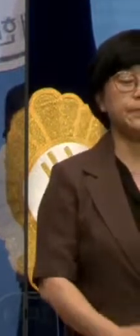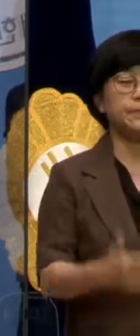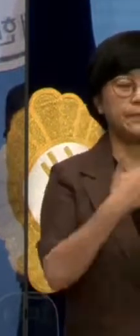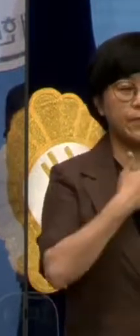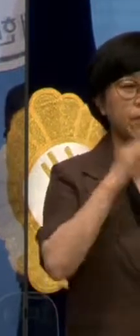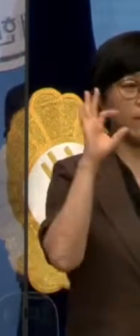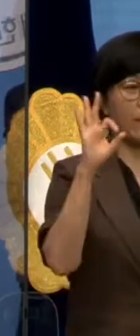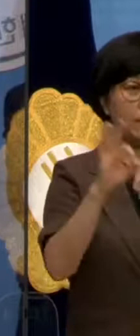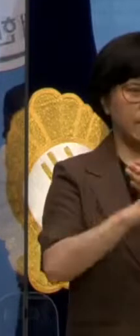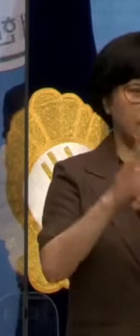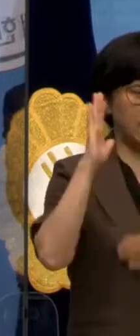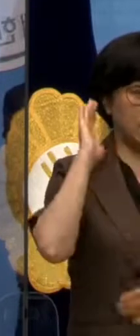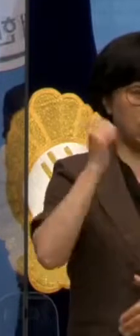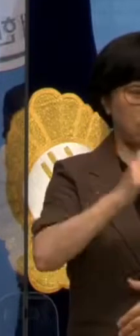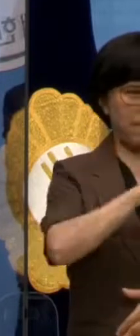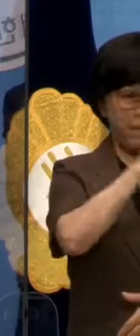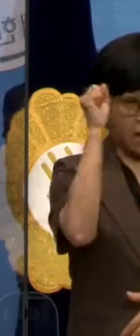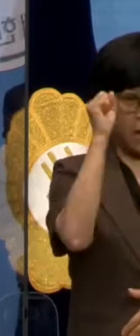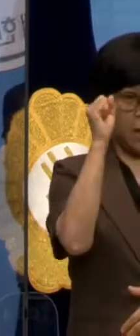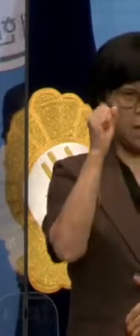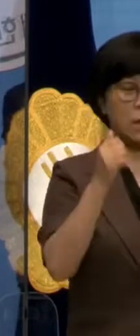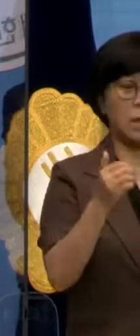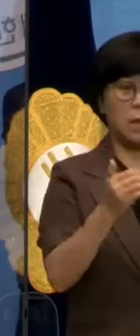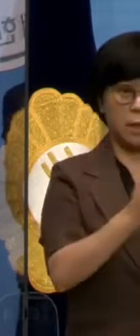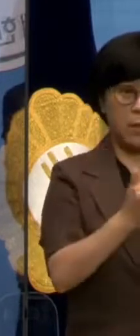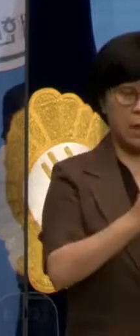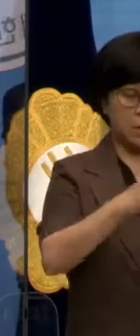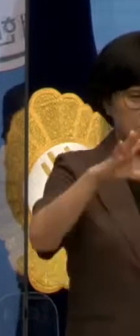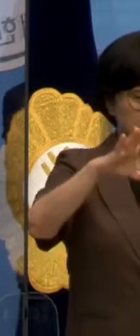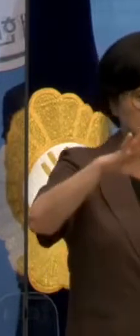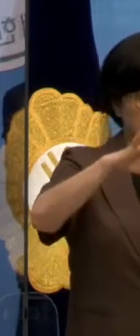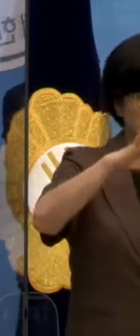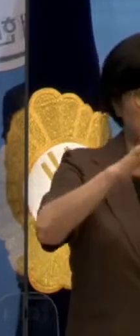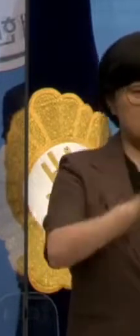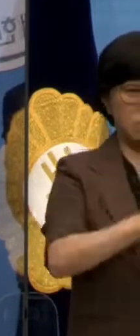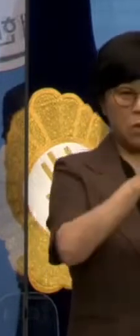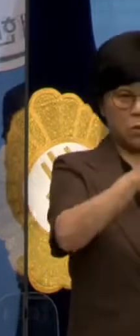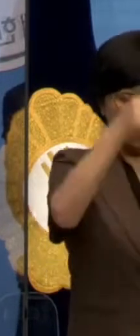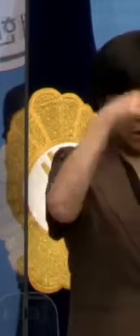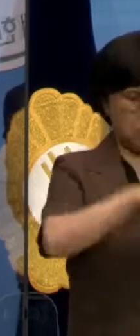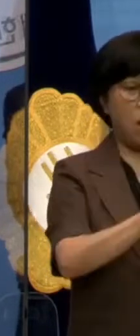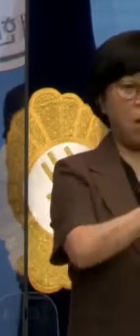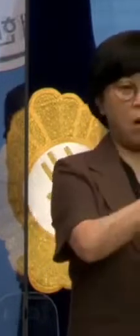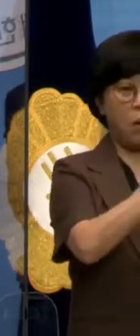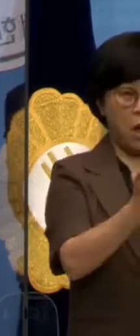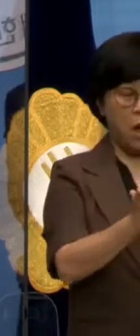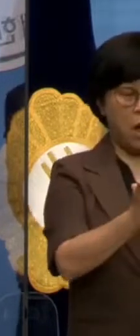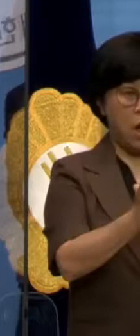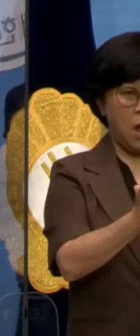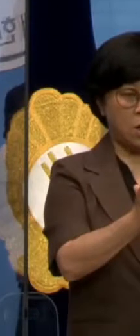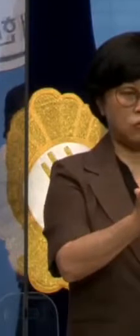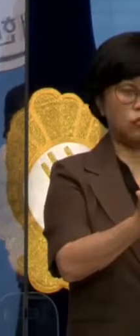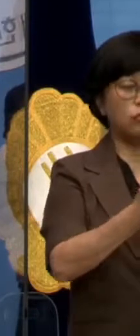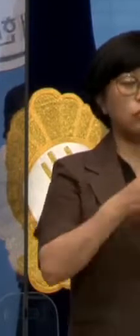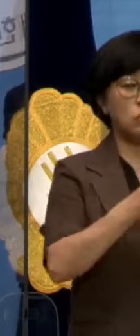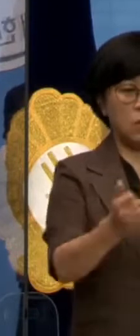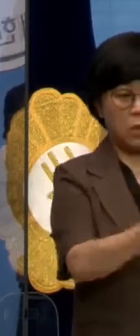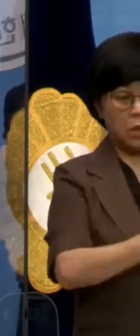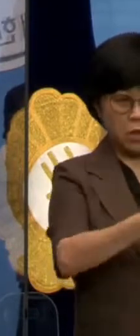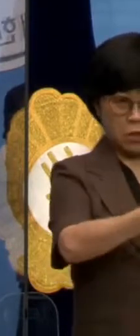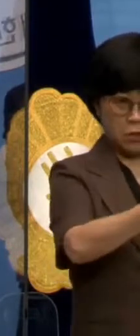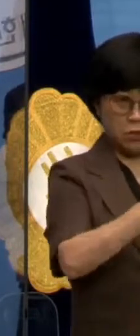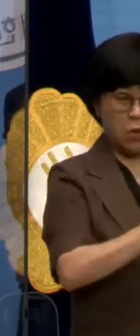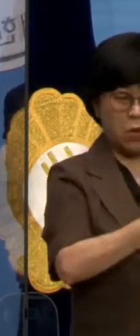만일 대통령이 된다면 대통령 직속으로 철도 지하화 추진위원회를 구성하여